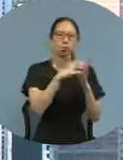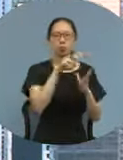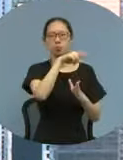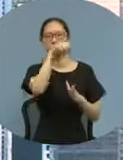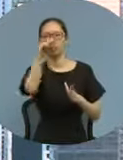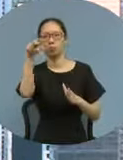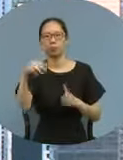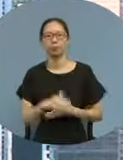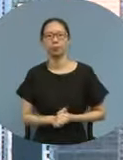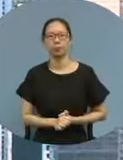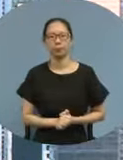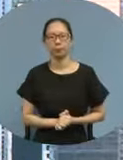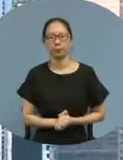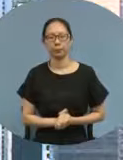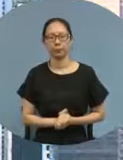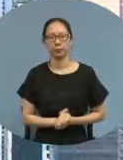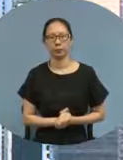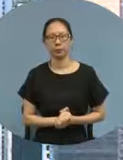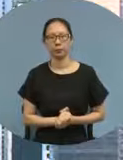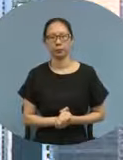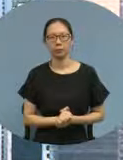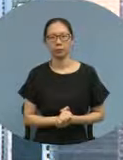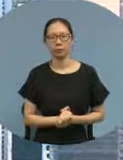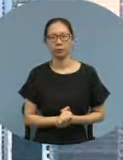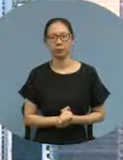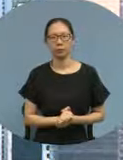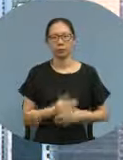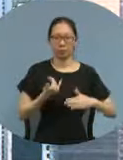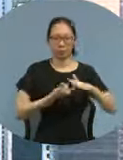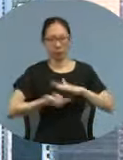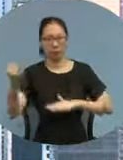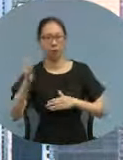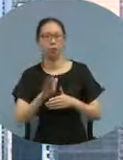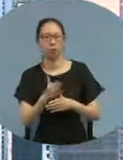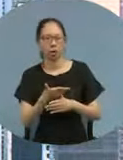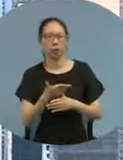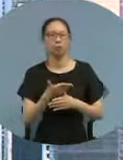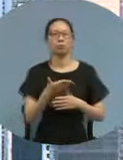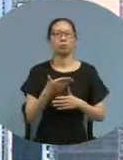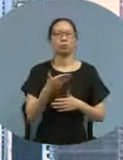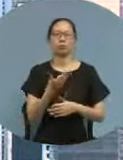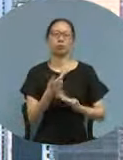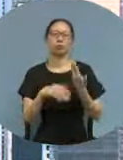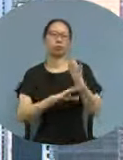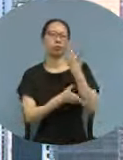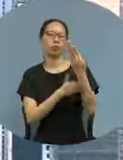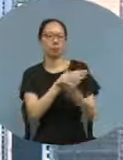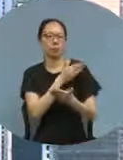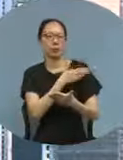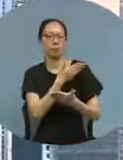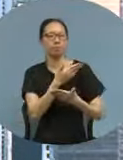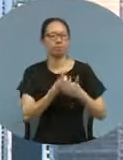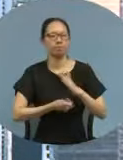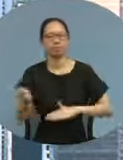警方是通緝緊的了。所以離港出走的原因看來就是逃避這個法律的責